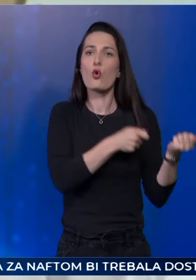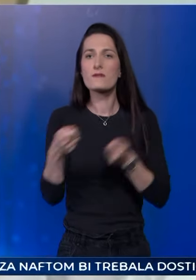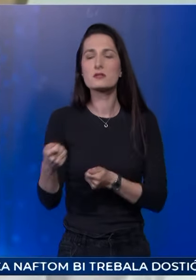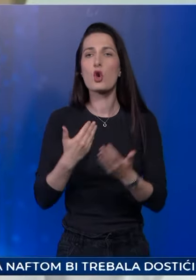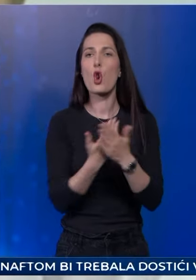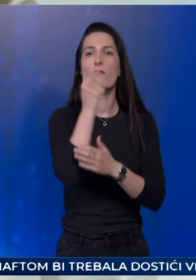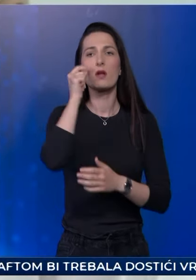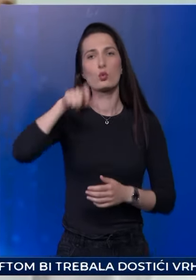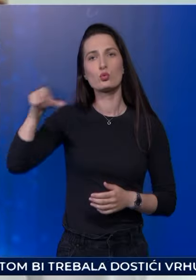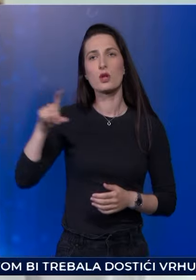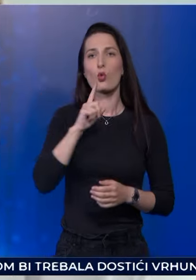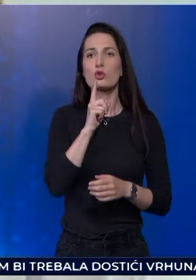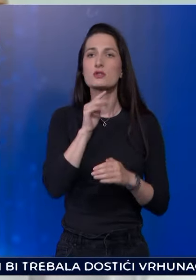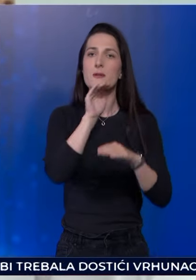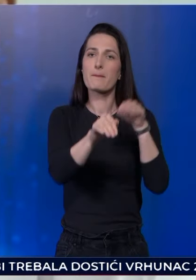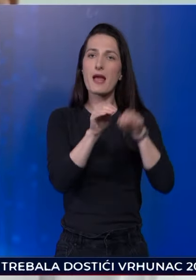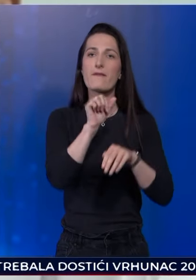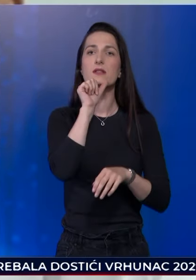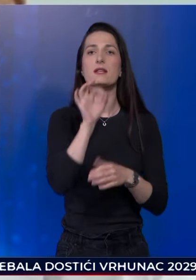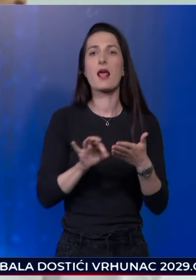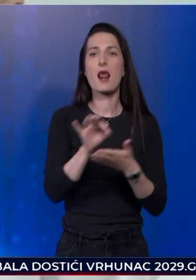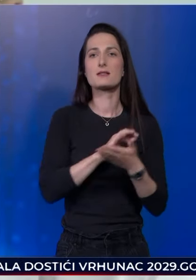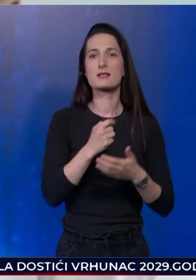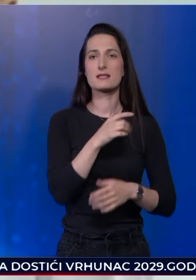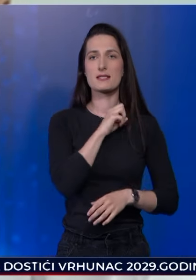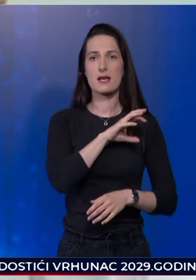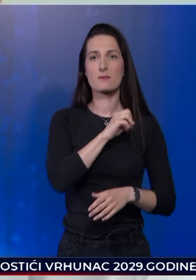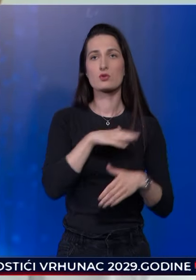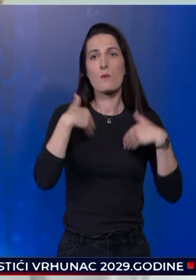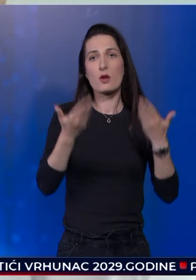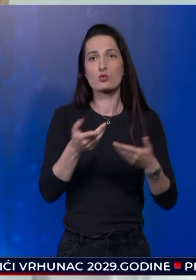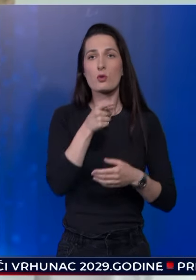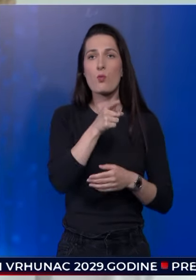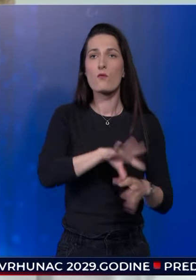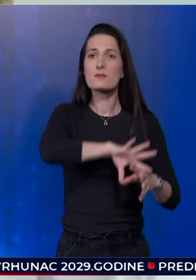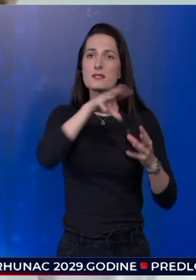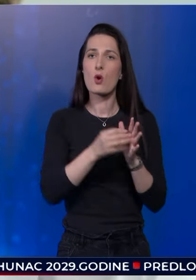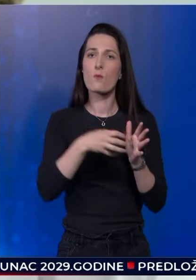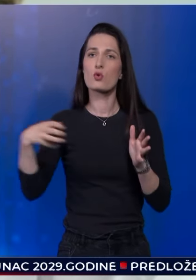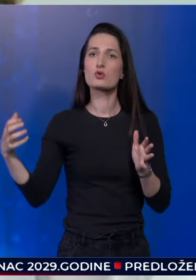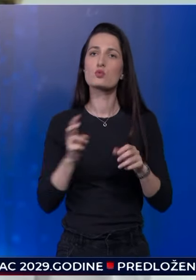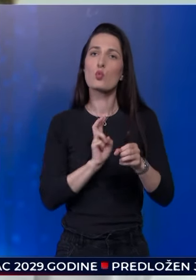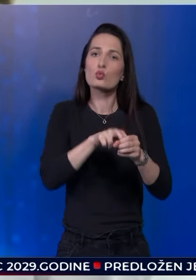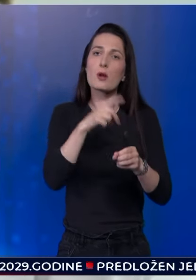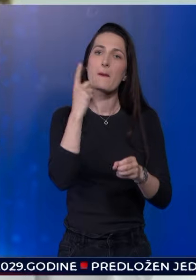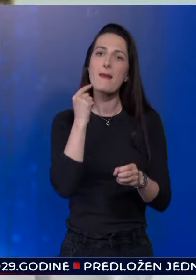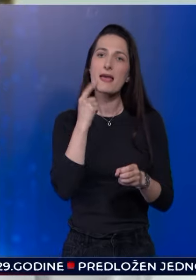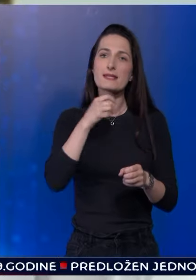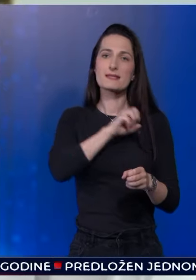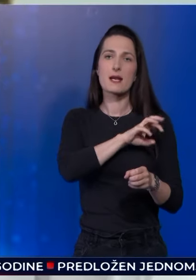koji imaju utjecaj, odnosno oni su politički faktori, nisu politički subjekti i to su